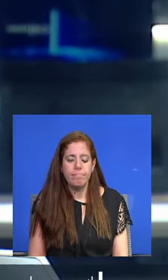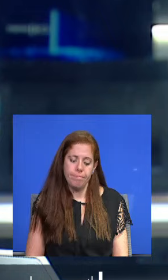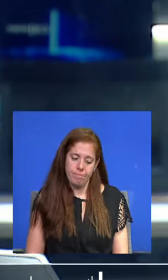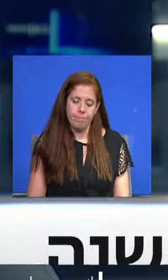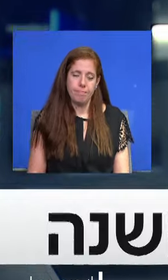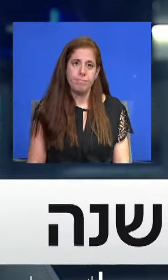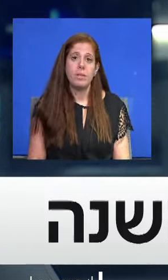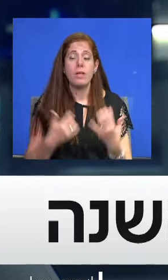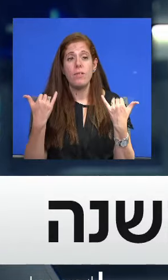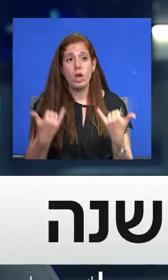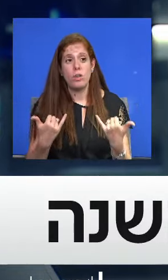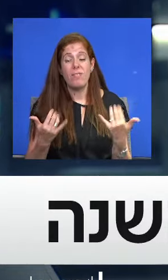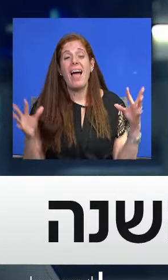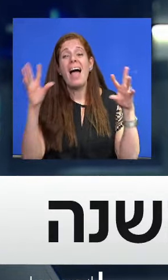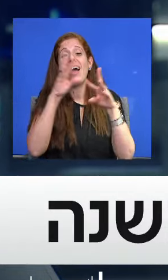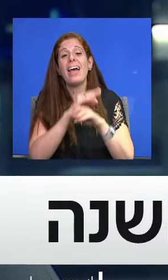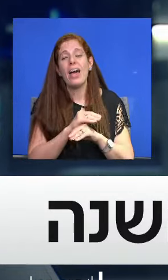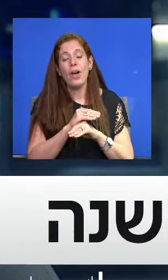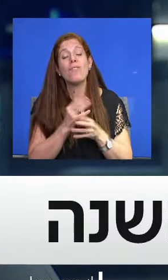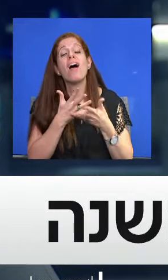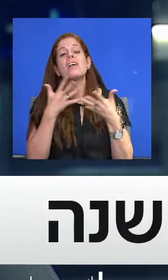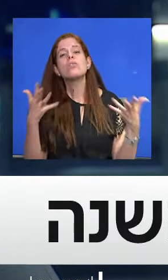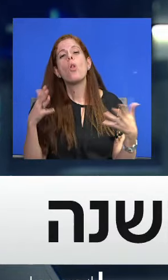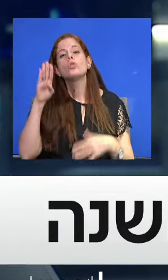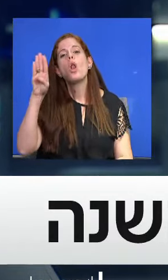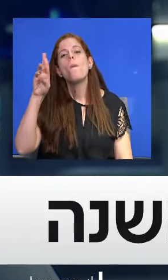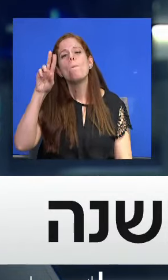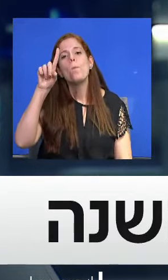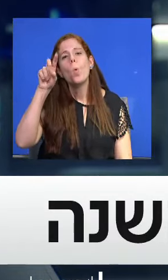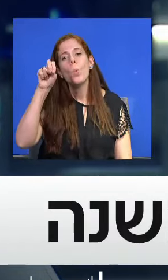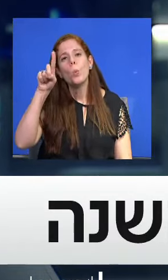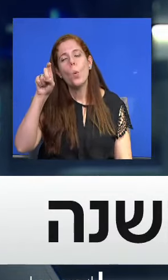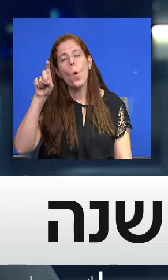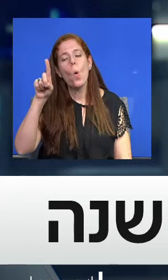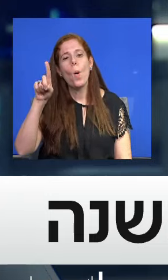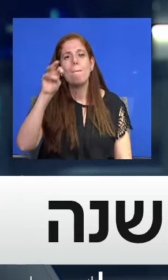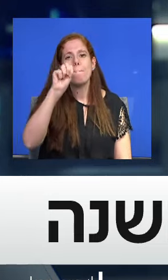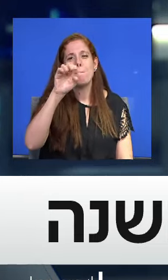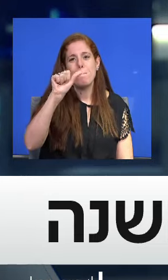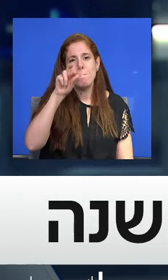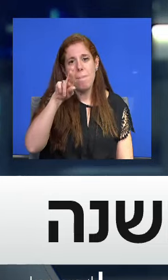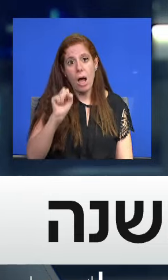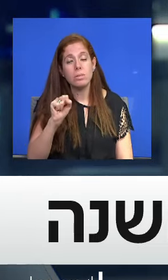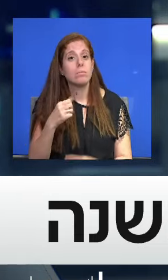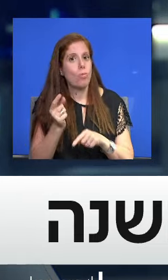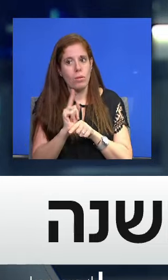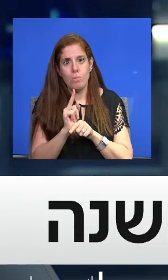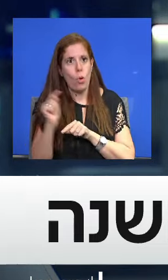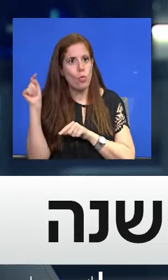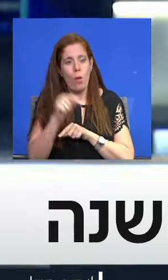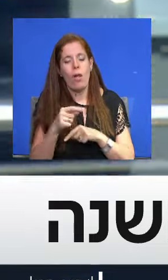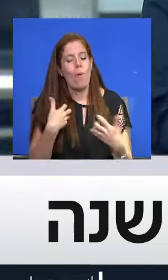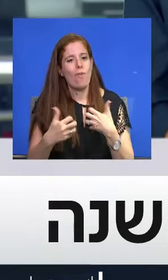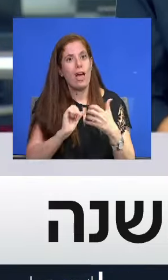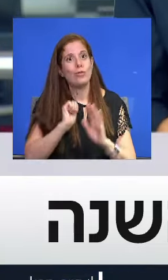ובשעה זו הערב הגדול של ברונו מארס בפארק הירקון בתל אביב, הוא עולה שם ממש בתוך דקות על הבמה, הופעה ראשונה מתוך